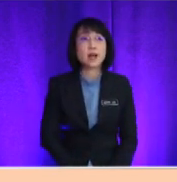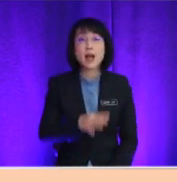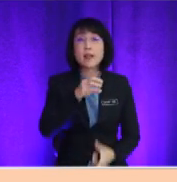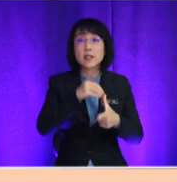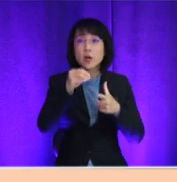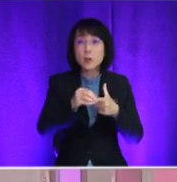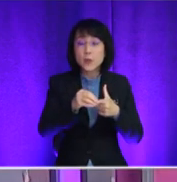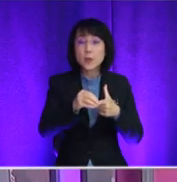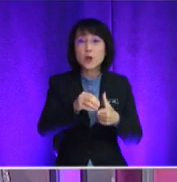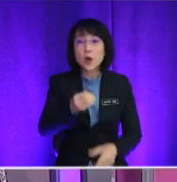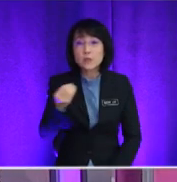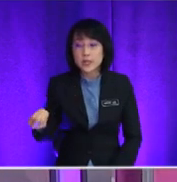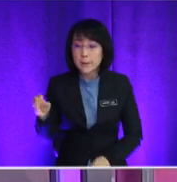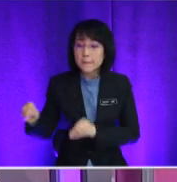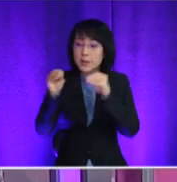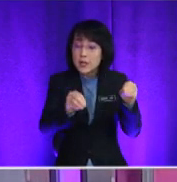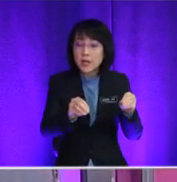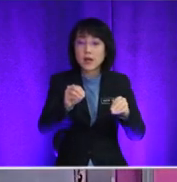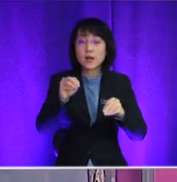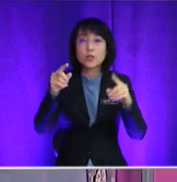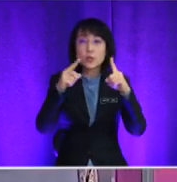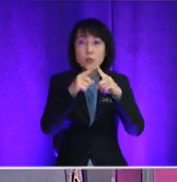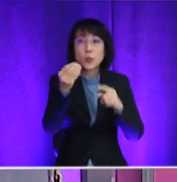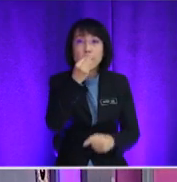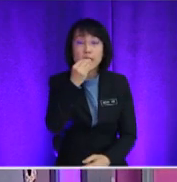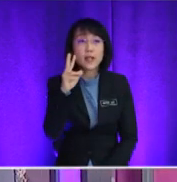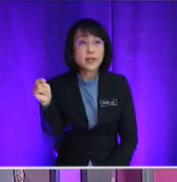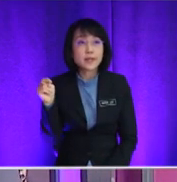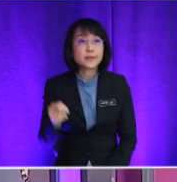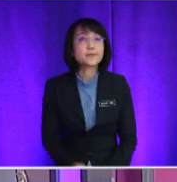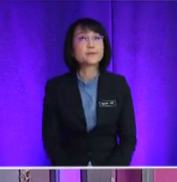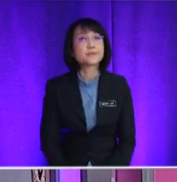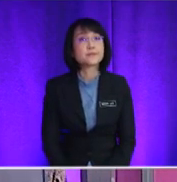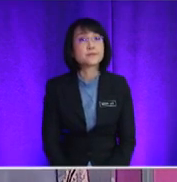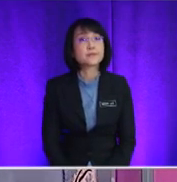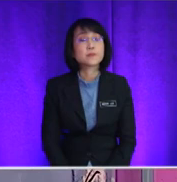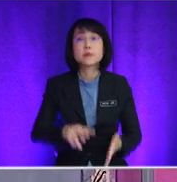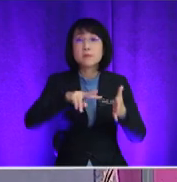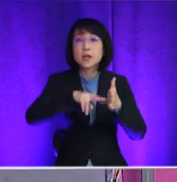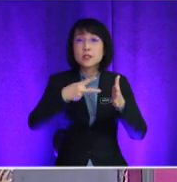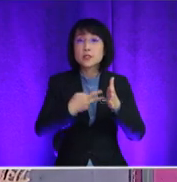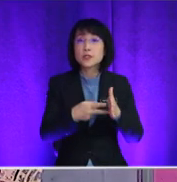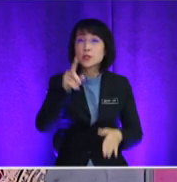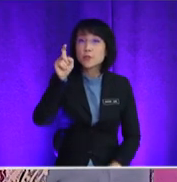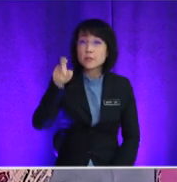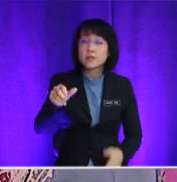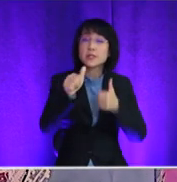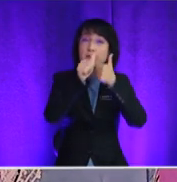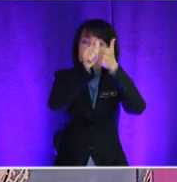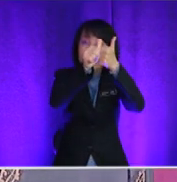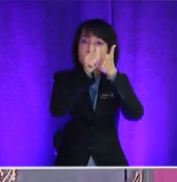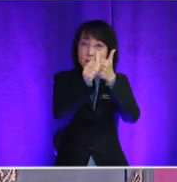Nah itu dinamakan pencemaran silang jadi maksud mesti mengikut aku yang tertera di